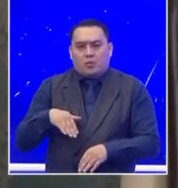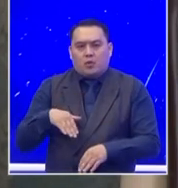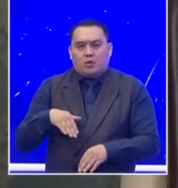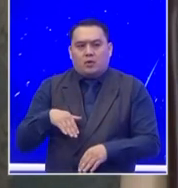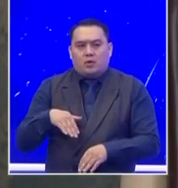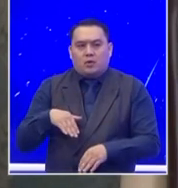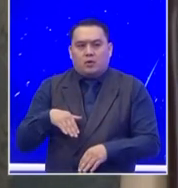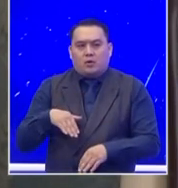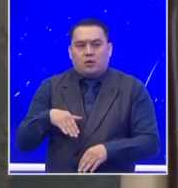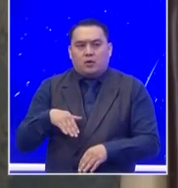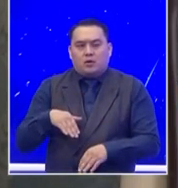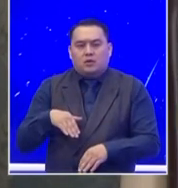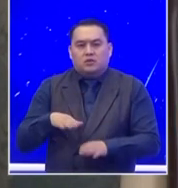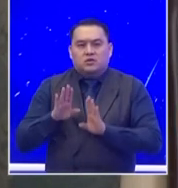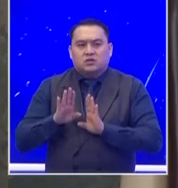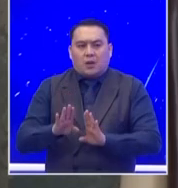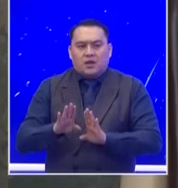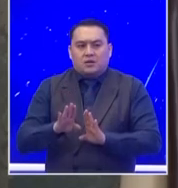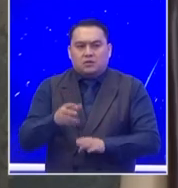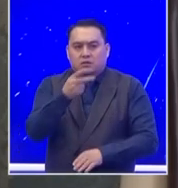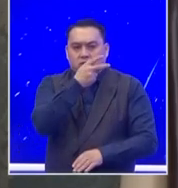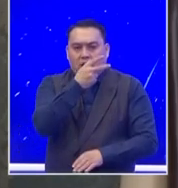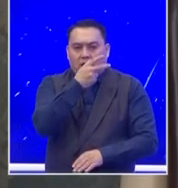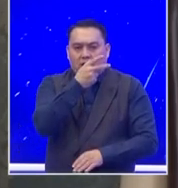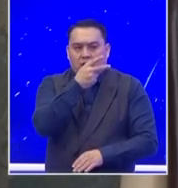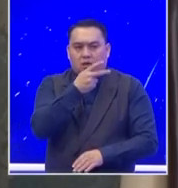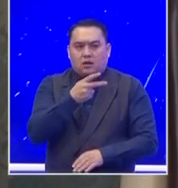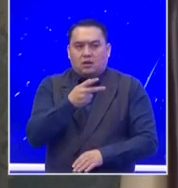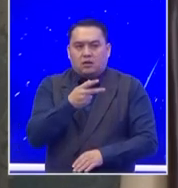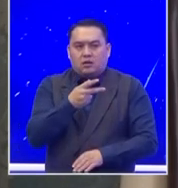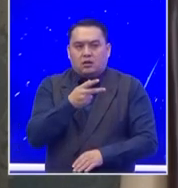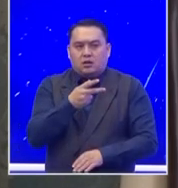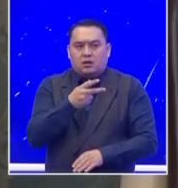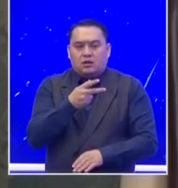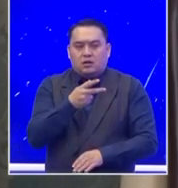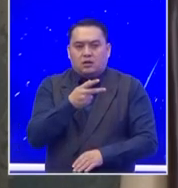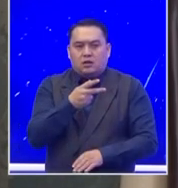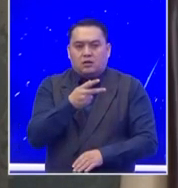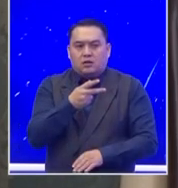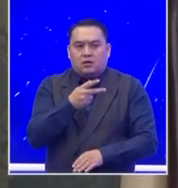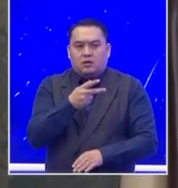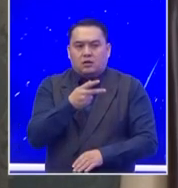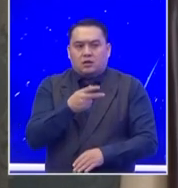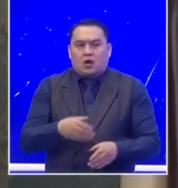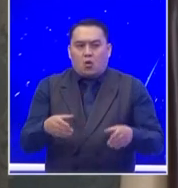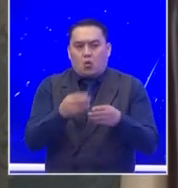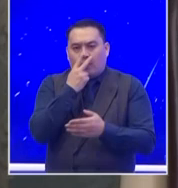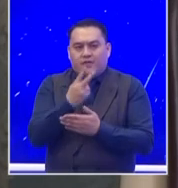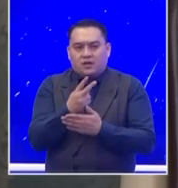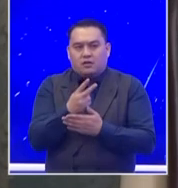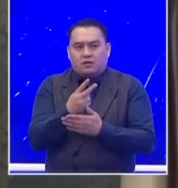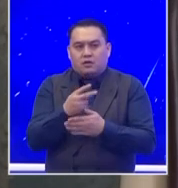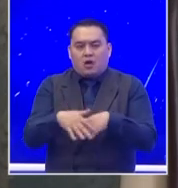Молотов, заместитель Сталина был. Не так не пойдет, объединение нации увидит, это